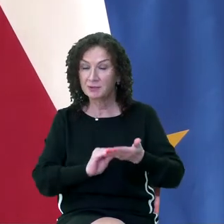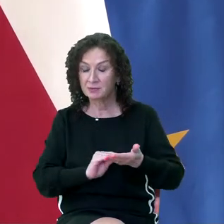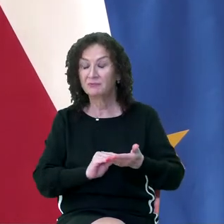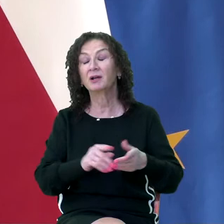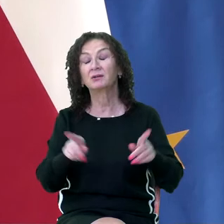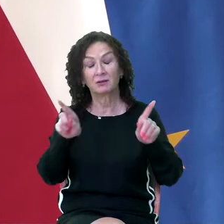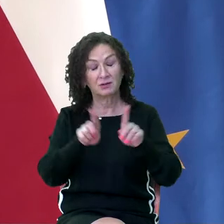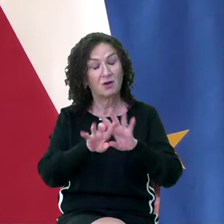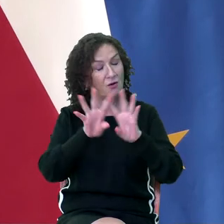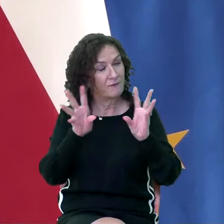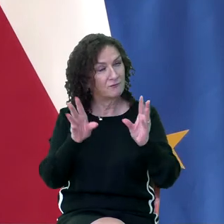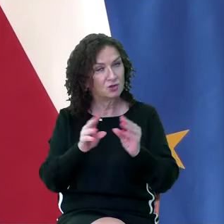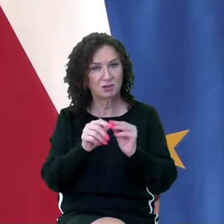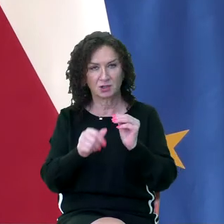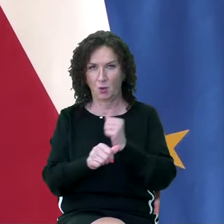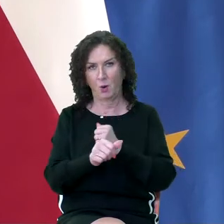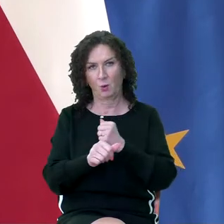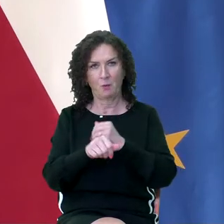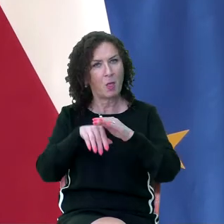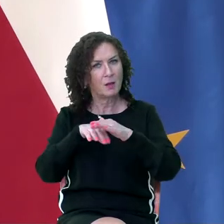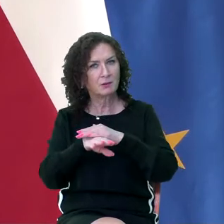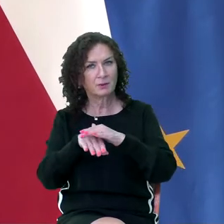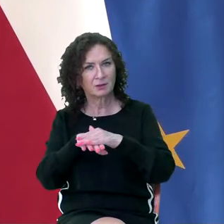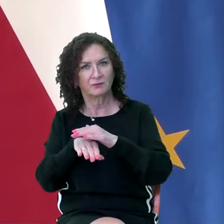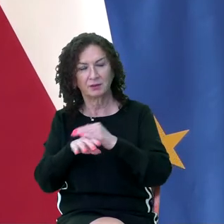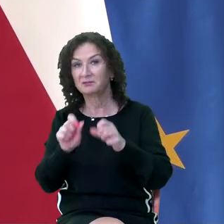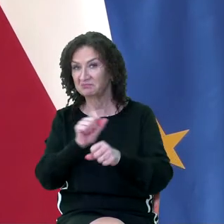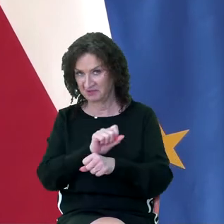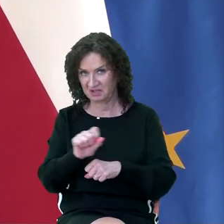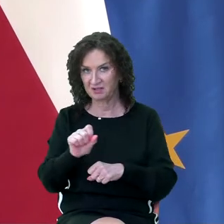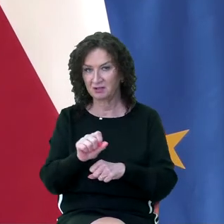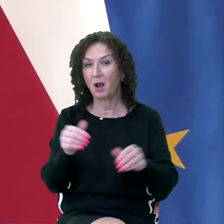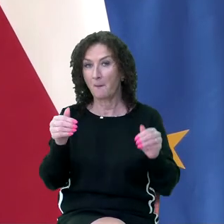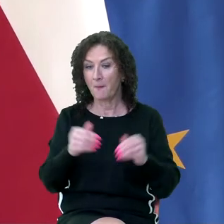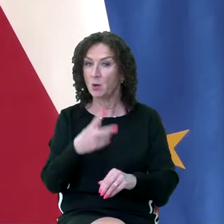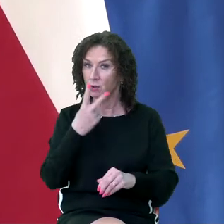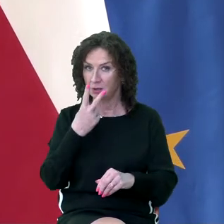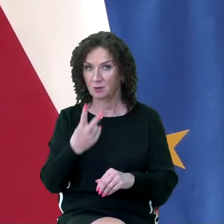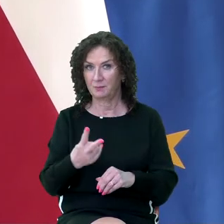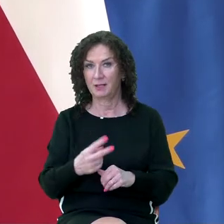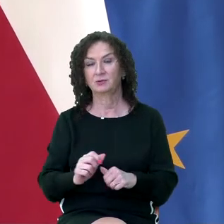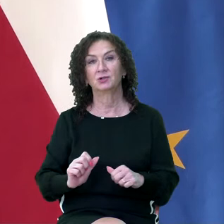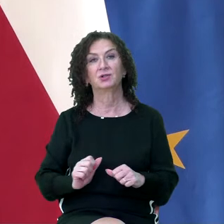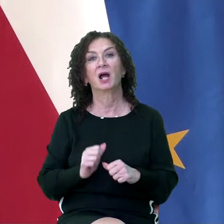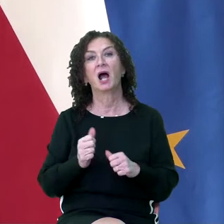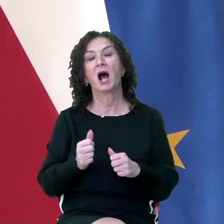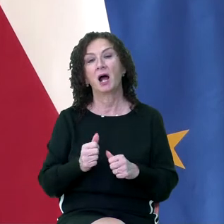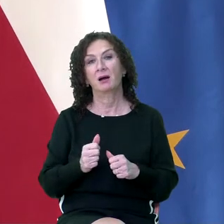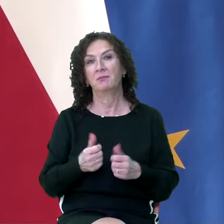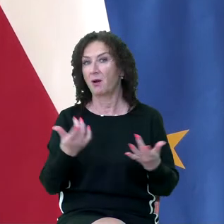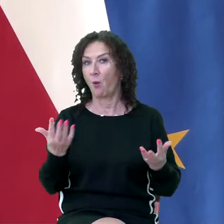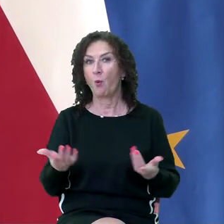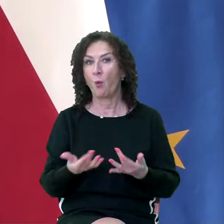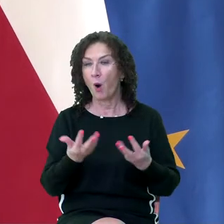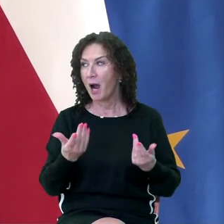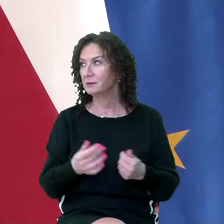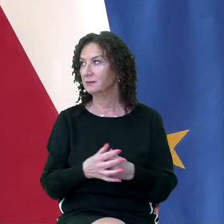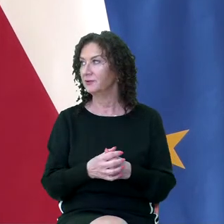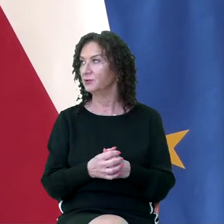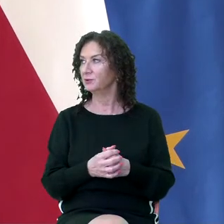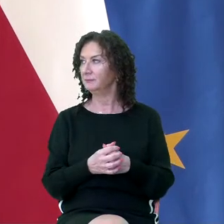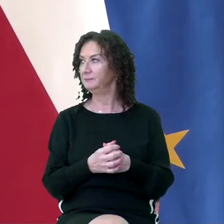I to warto zobaczyć na własne oczy, ale żeby Państwu to jakoś ułatwić, uprzystępnić, pozwoliliśmy